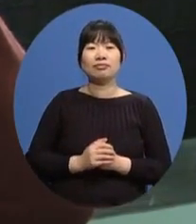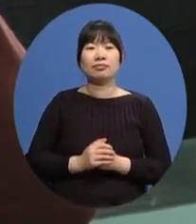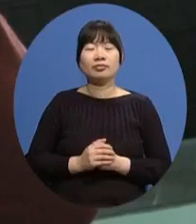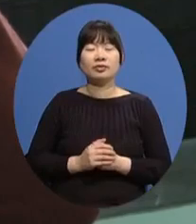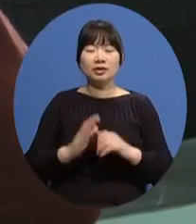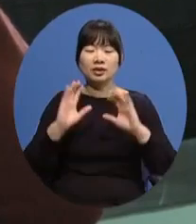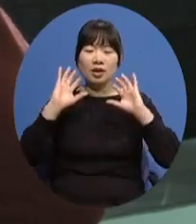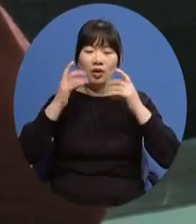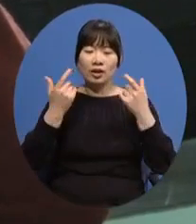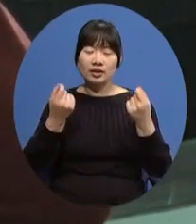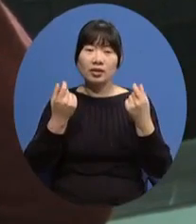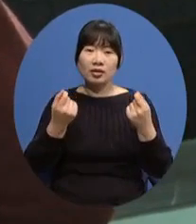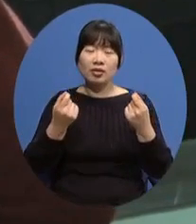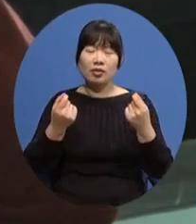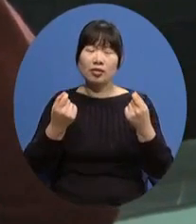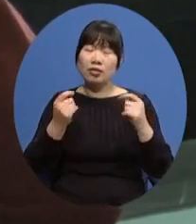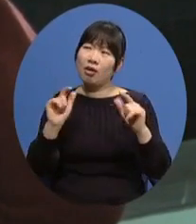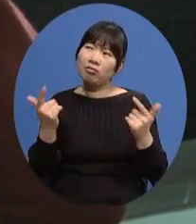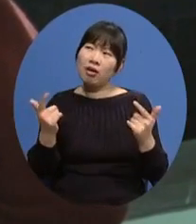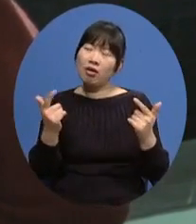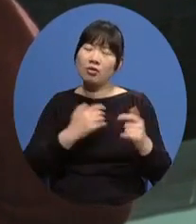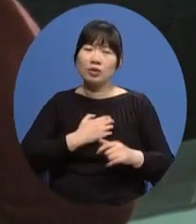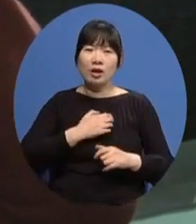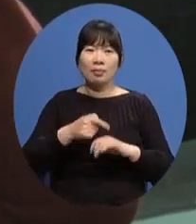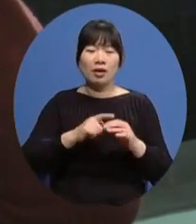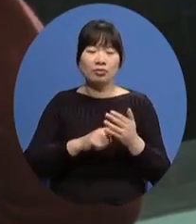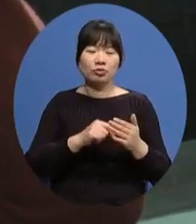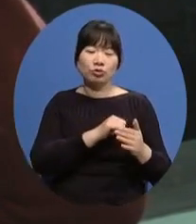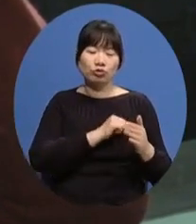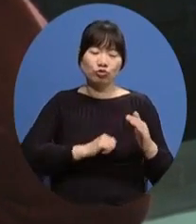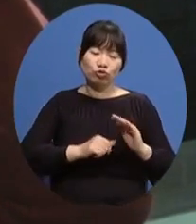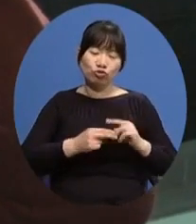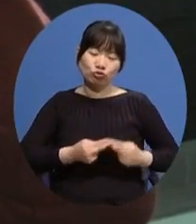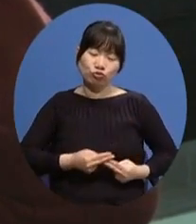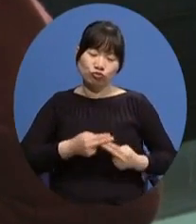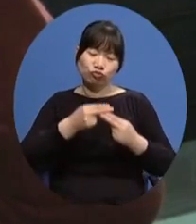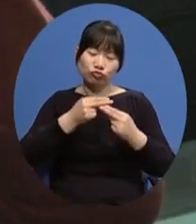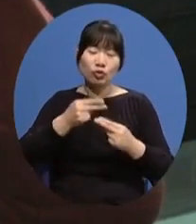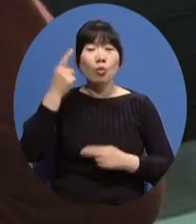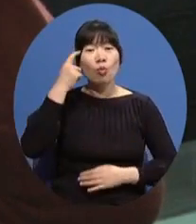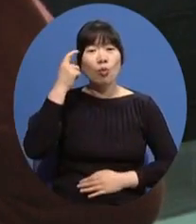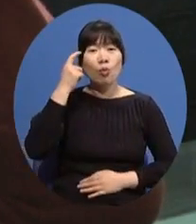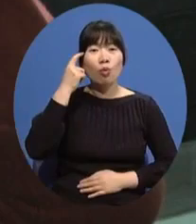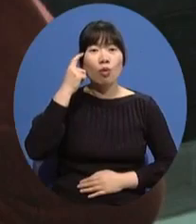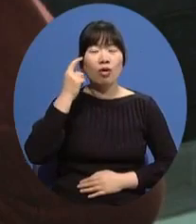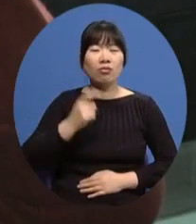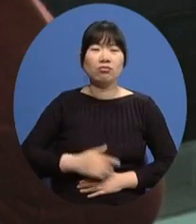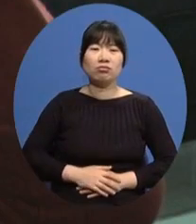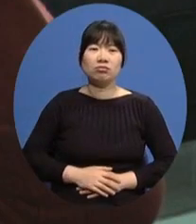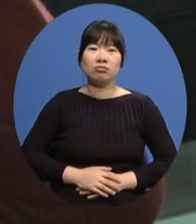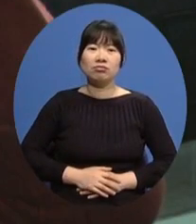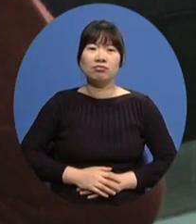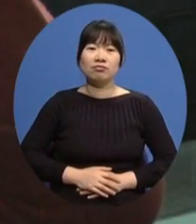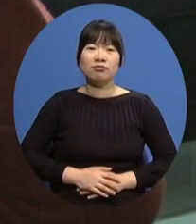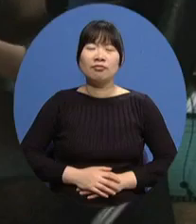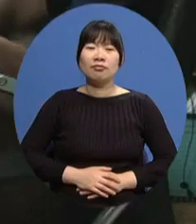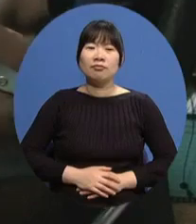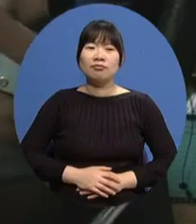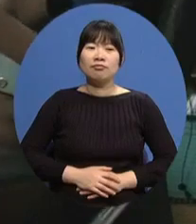네. 어린아이답지 않게 속상한 마음을 꾹꾹 담아둔다는데요. 왜 그런 걸까요?